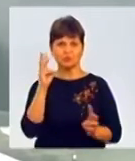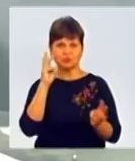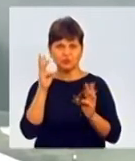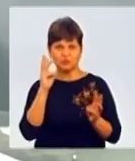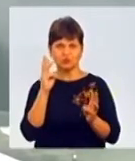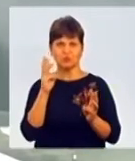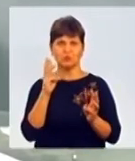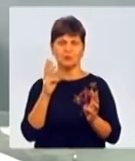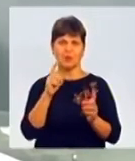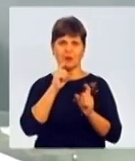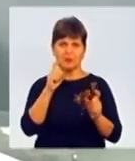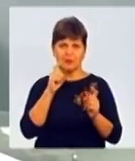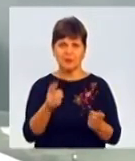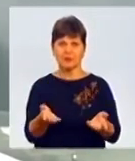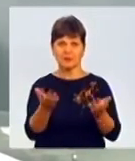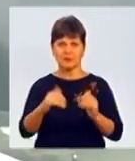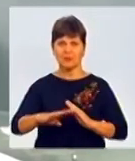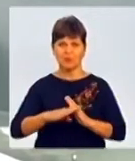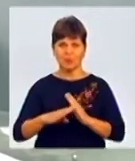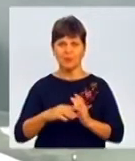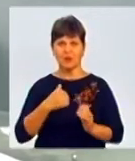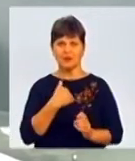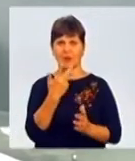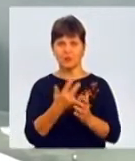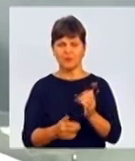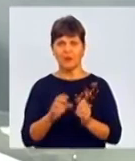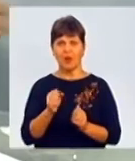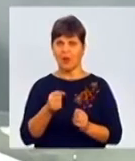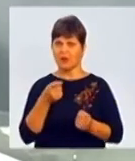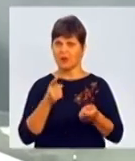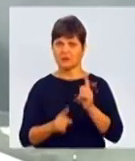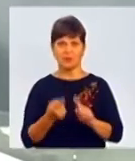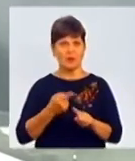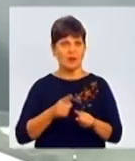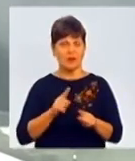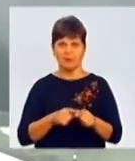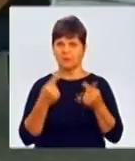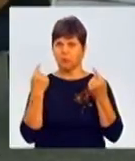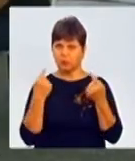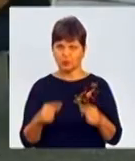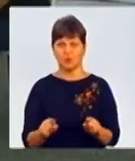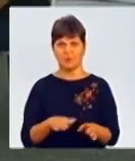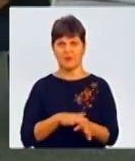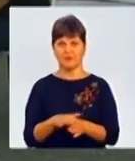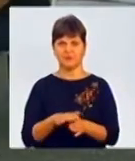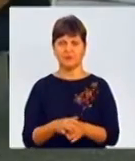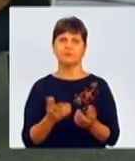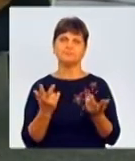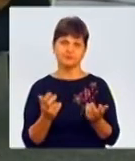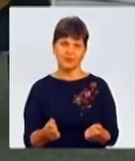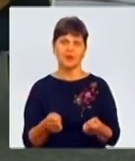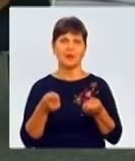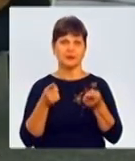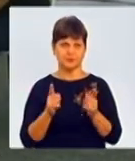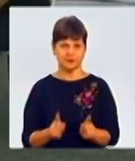на допомогу, я потопаю, але насправді це не так. Це відбувається зовсім інакше. Так, дійсно,